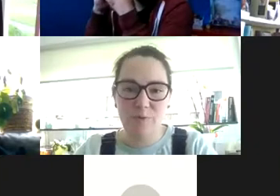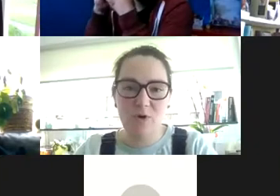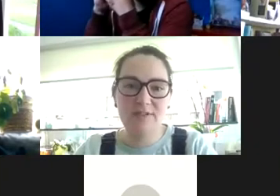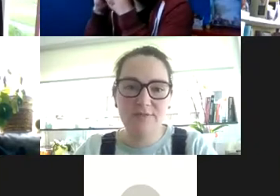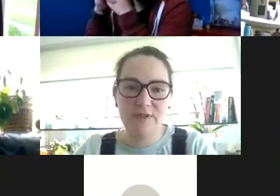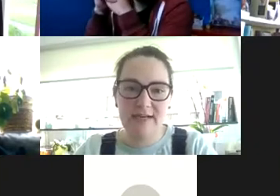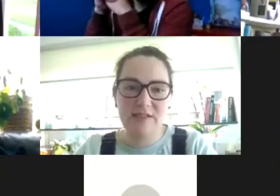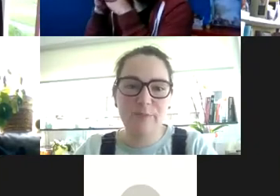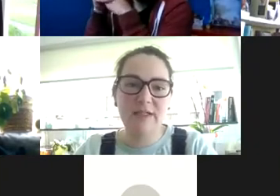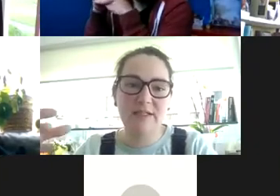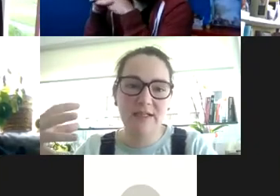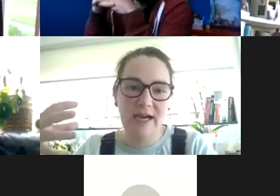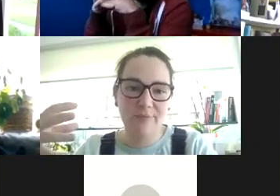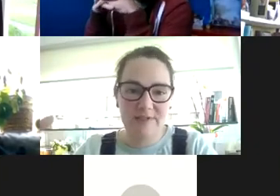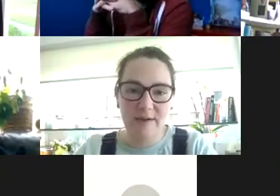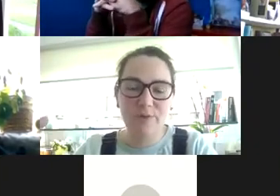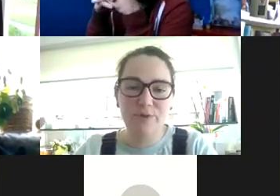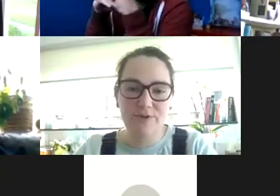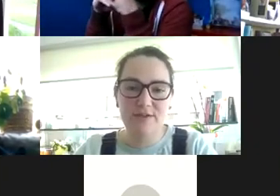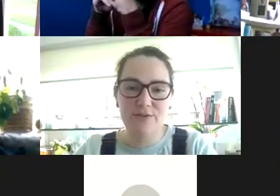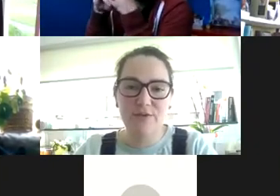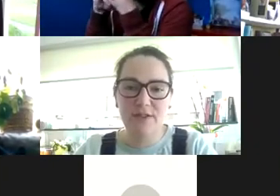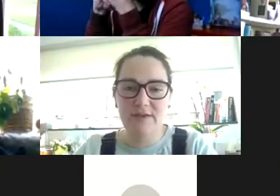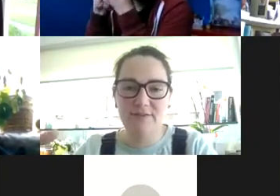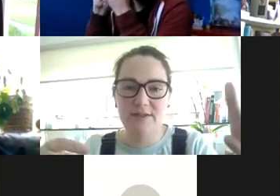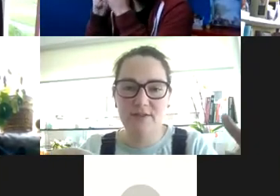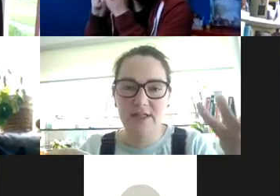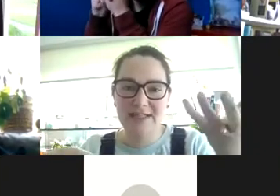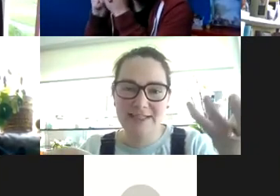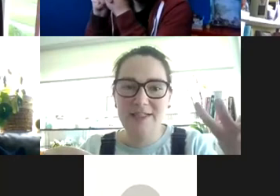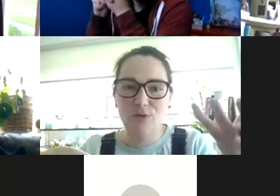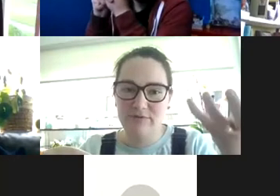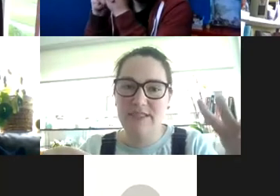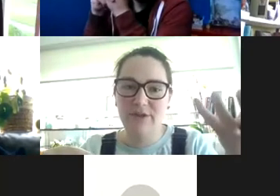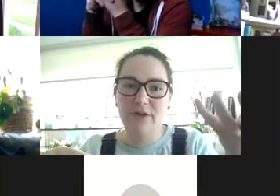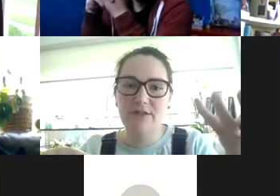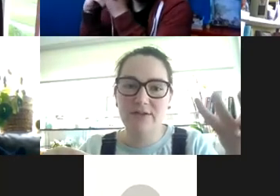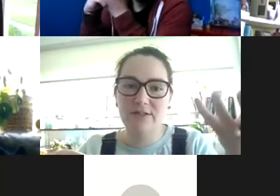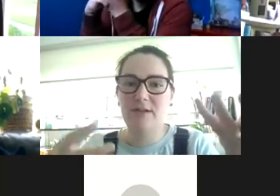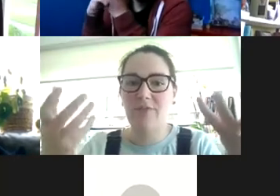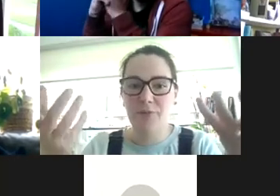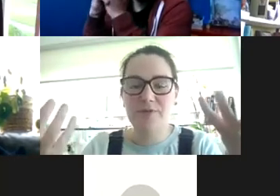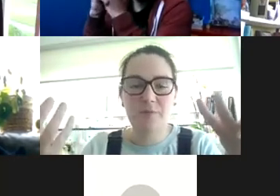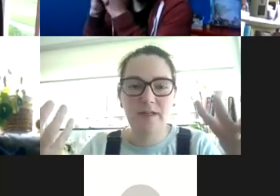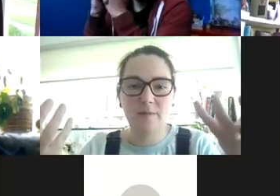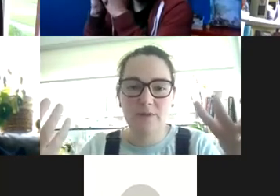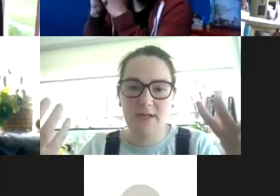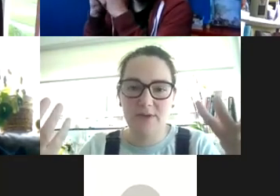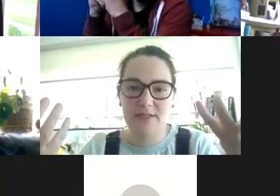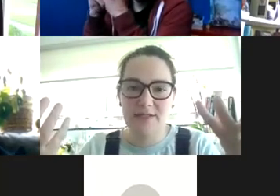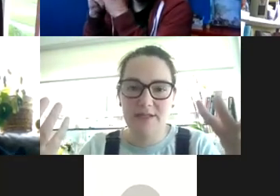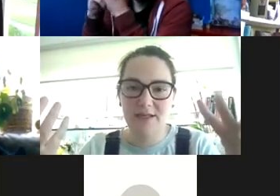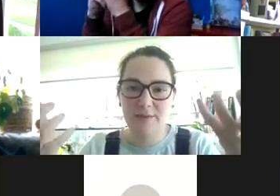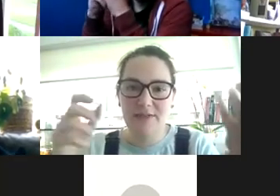even proactief kunt aanspreken en samen ook kunt gaan zoeken naar dat evenwicht tussen risico volledig uitsluiten en toch ook speelaanbod